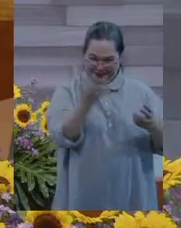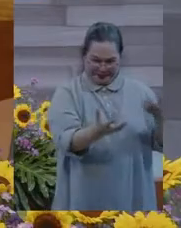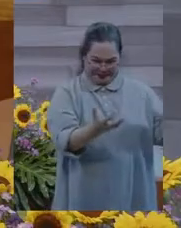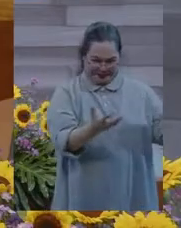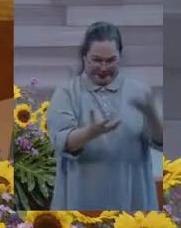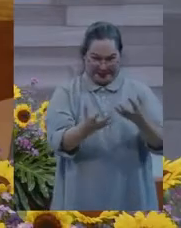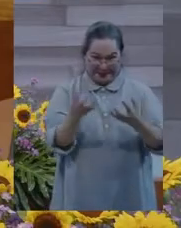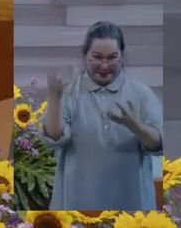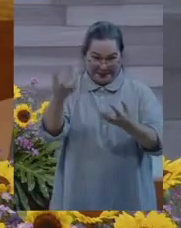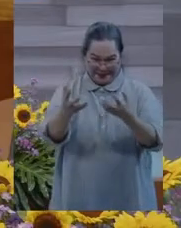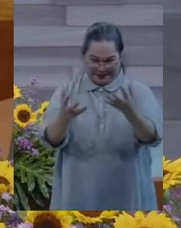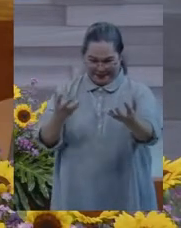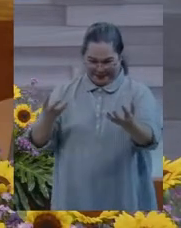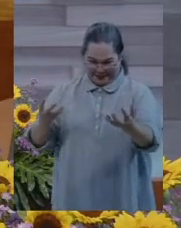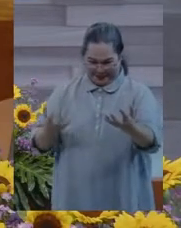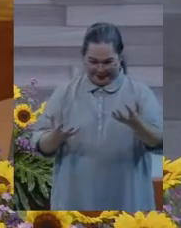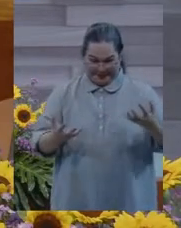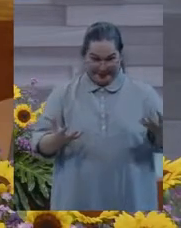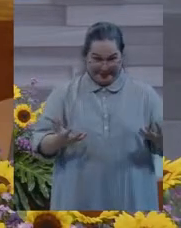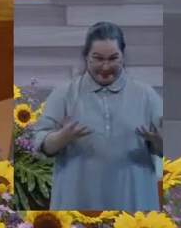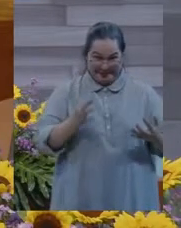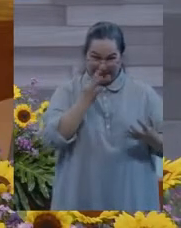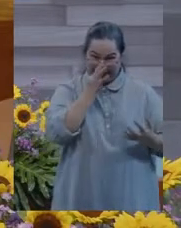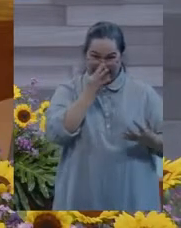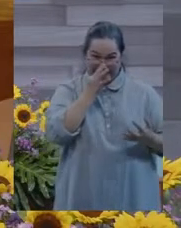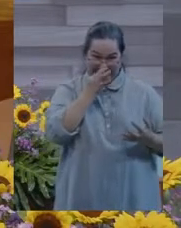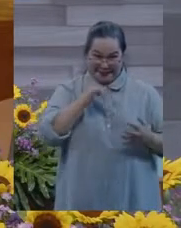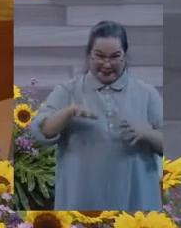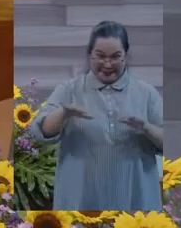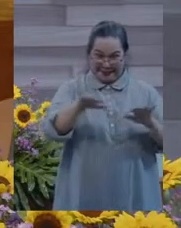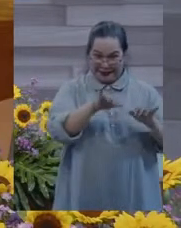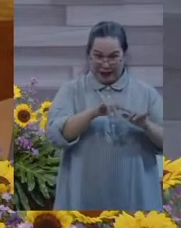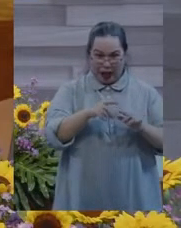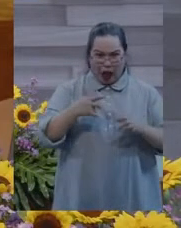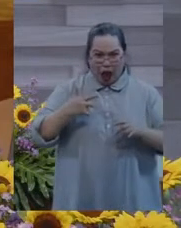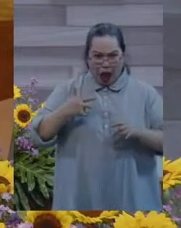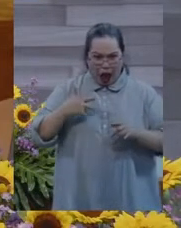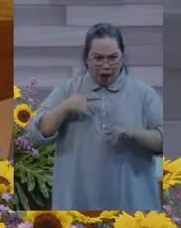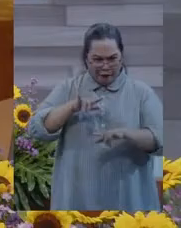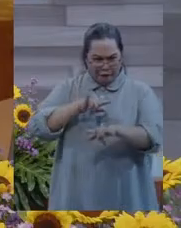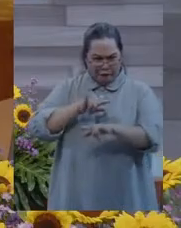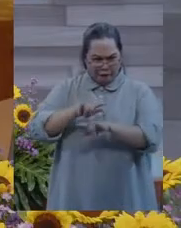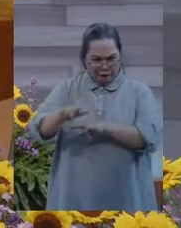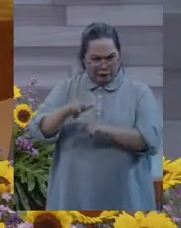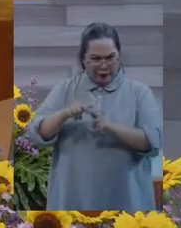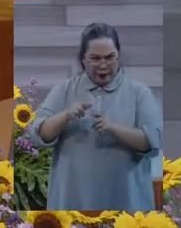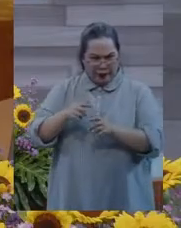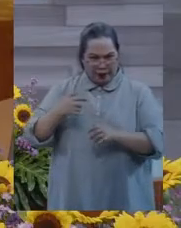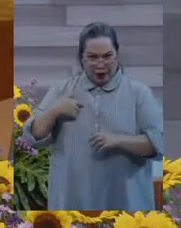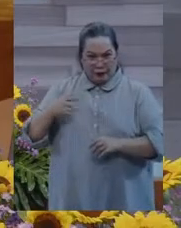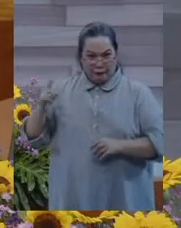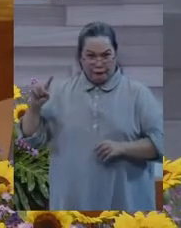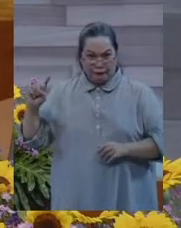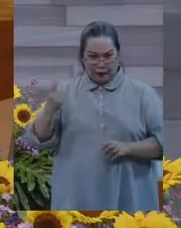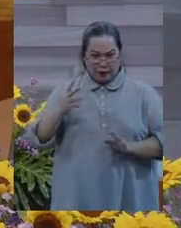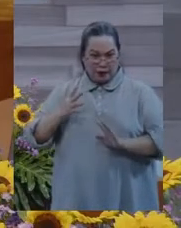sama-samang kakain, pero may mga abusado, no? Na sila ang una sa pila.